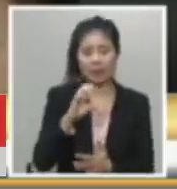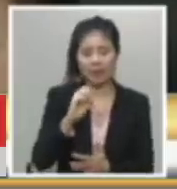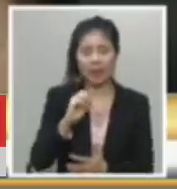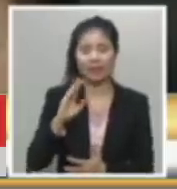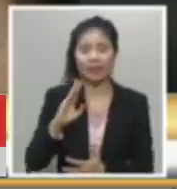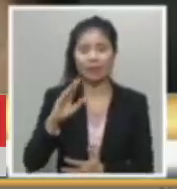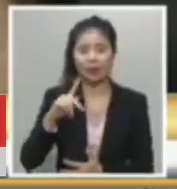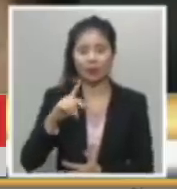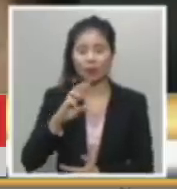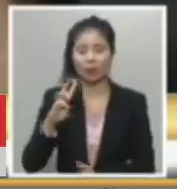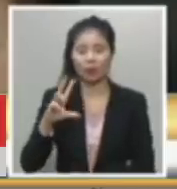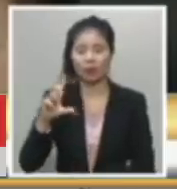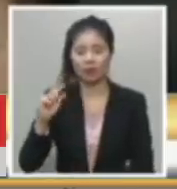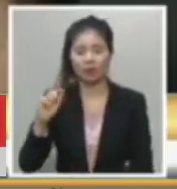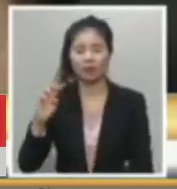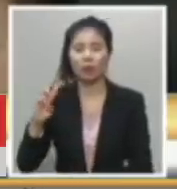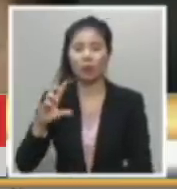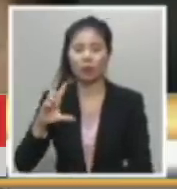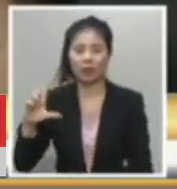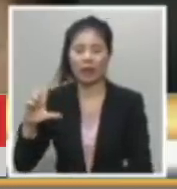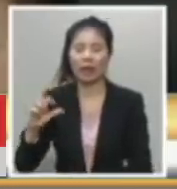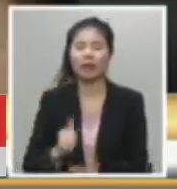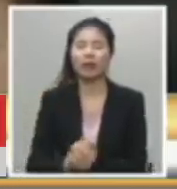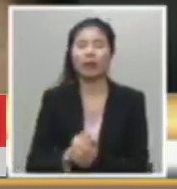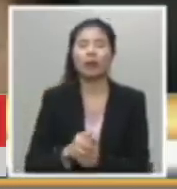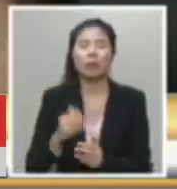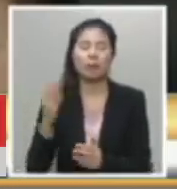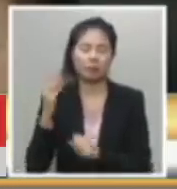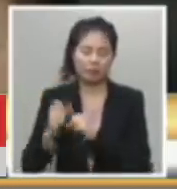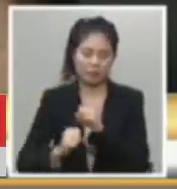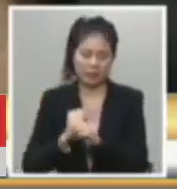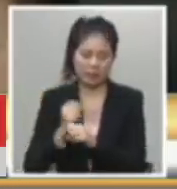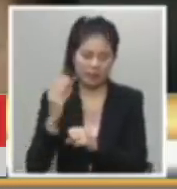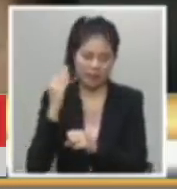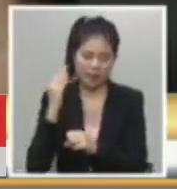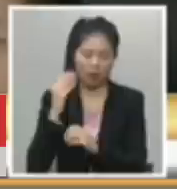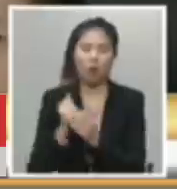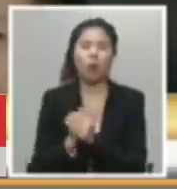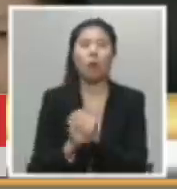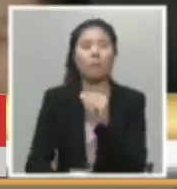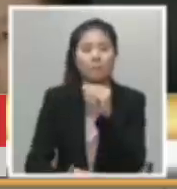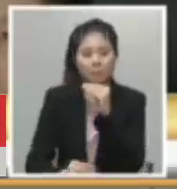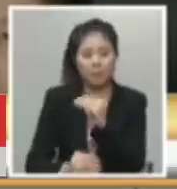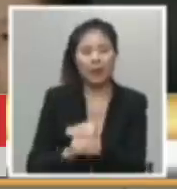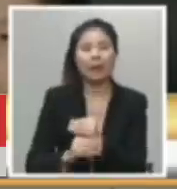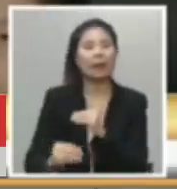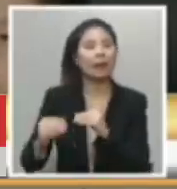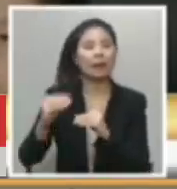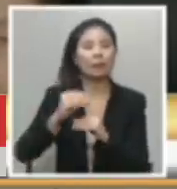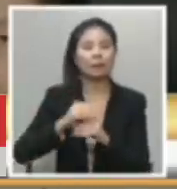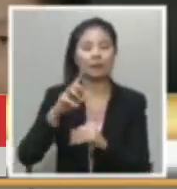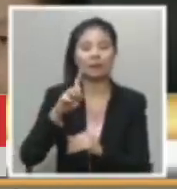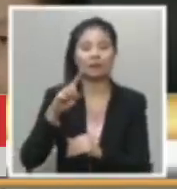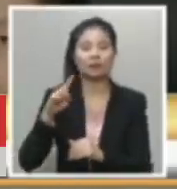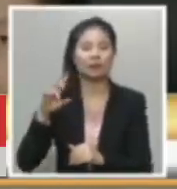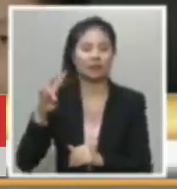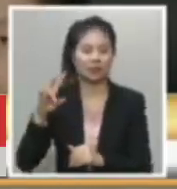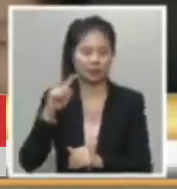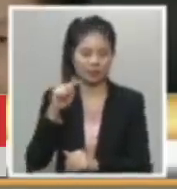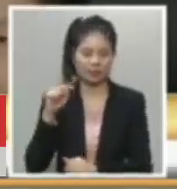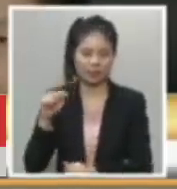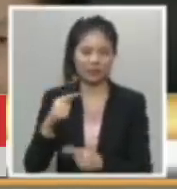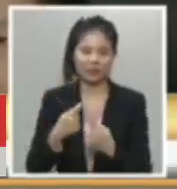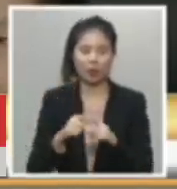84,826 ล้านบาทเพิ่มขึ้นจากปีที่แล้ว 7.1% ก็จริงครับแต่ว่าในส่วนของสัดส่วนรายได้สุท